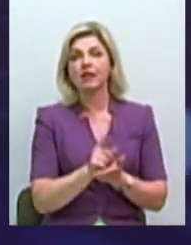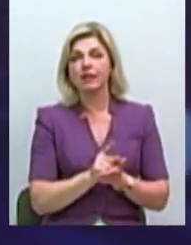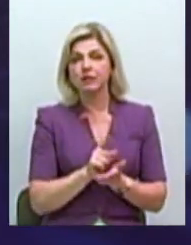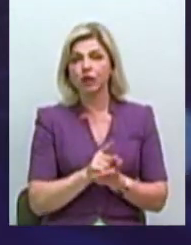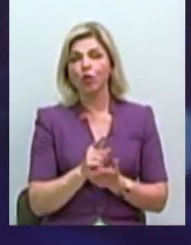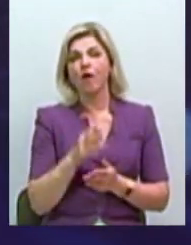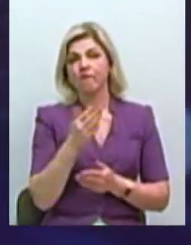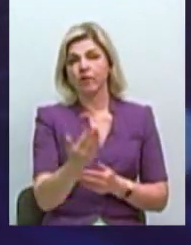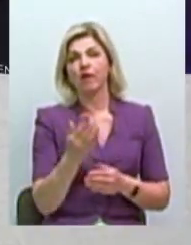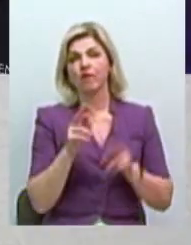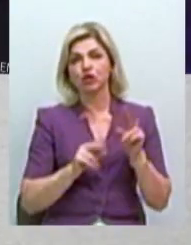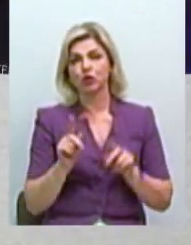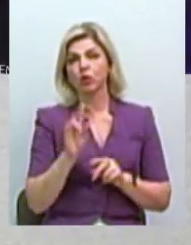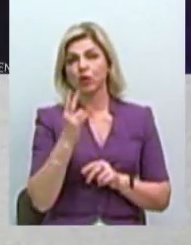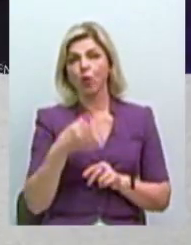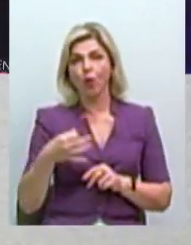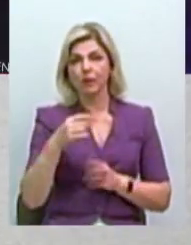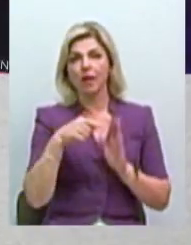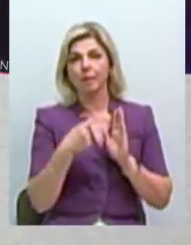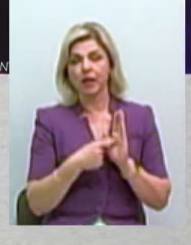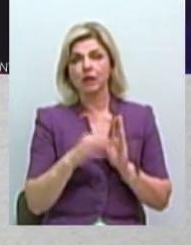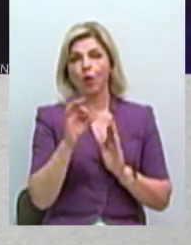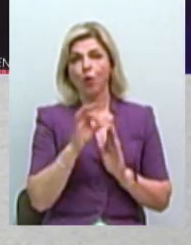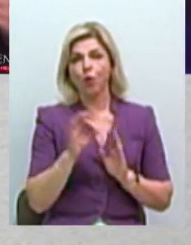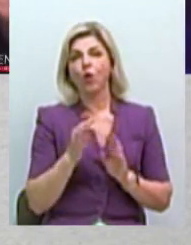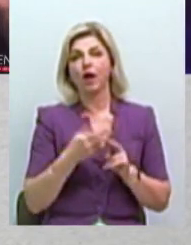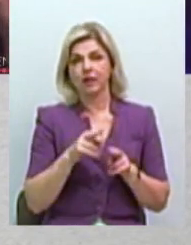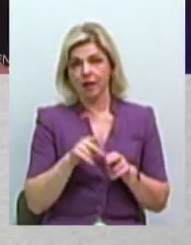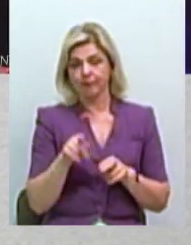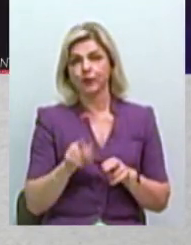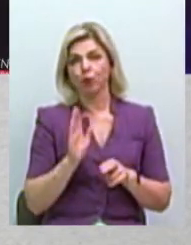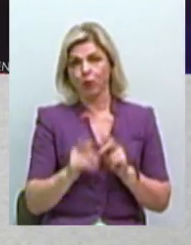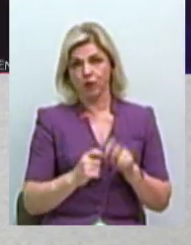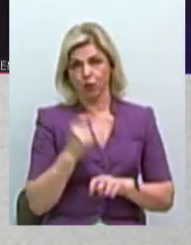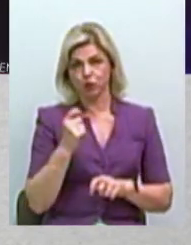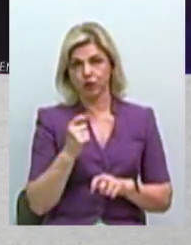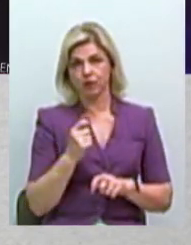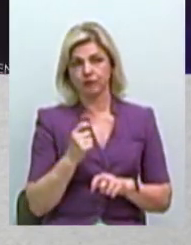що в Миколаївській області питання сміттєпереробного закону буде зрушено?